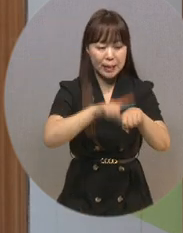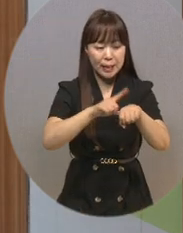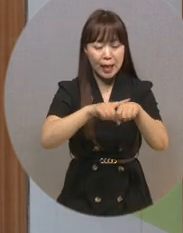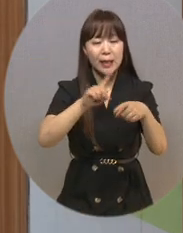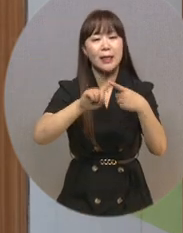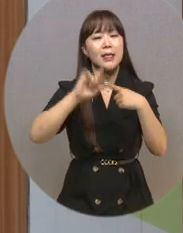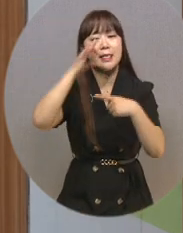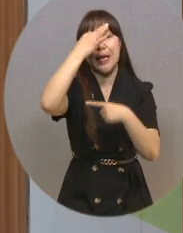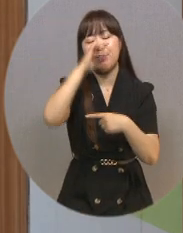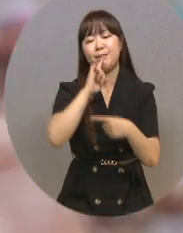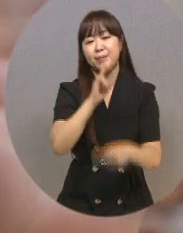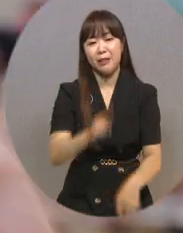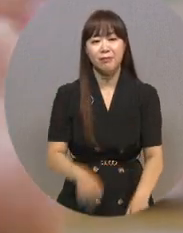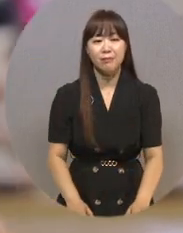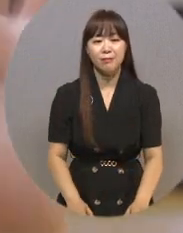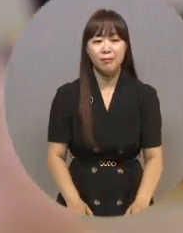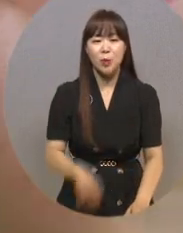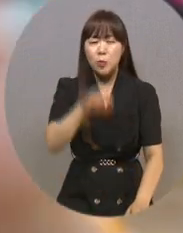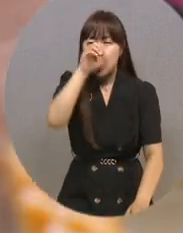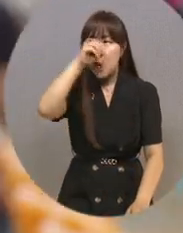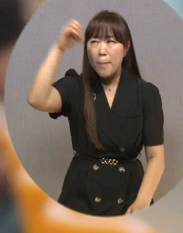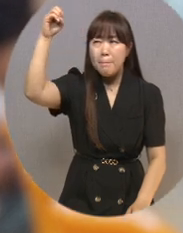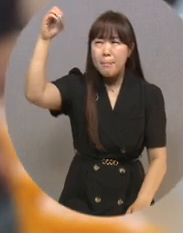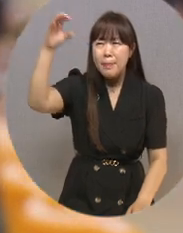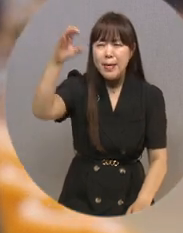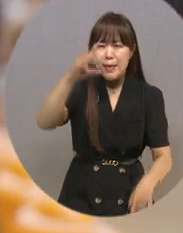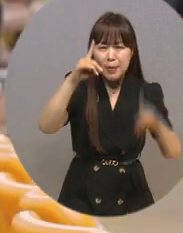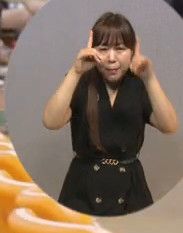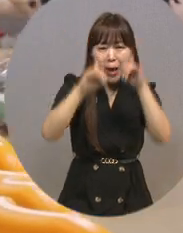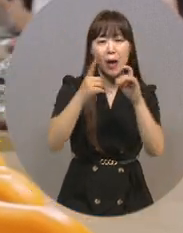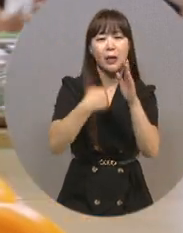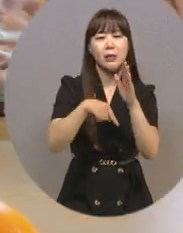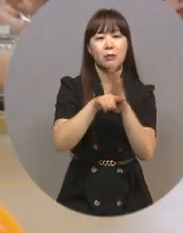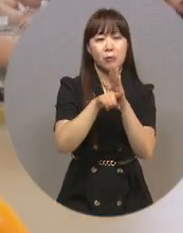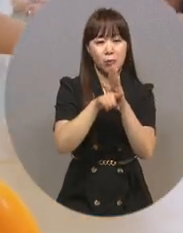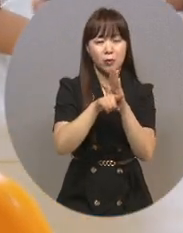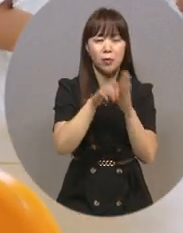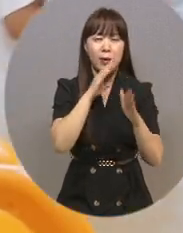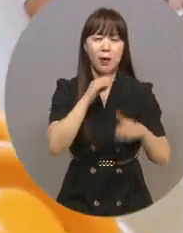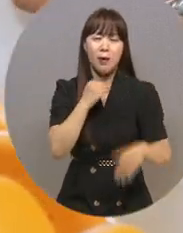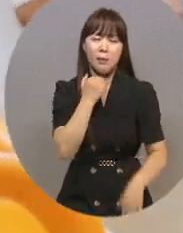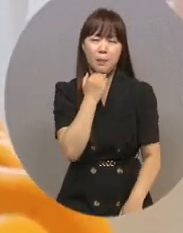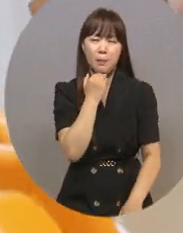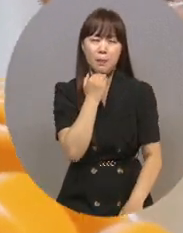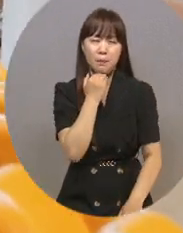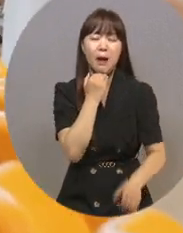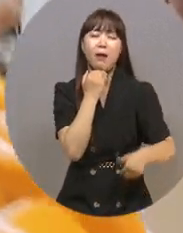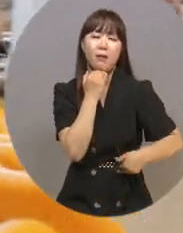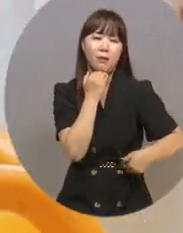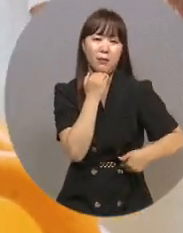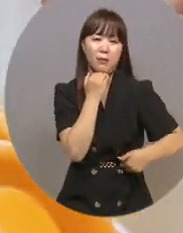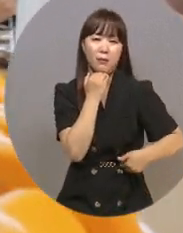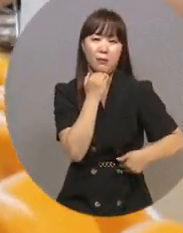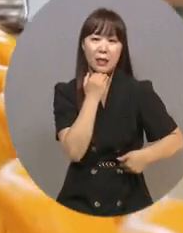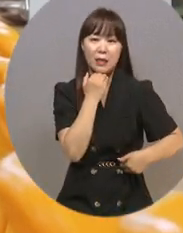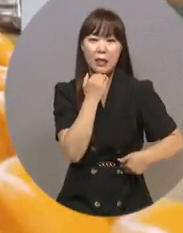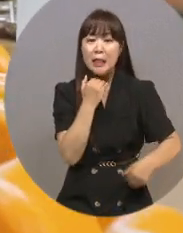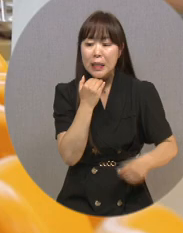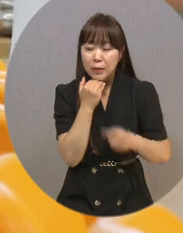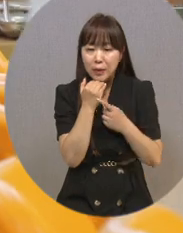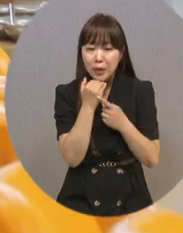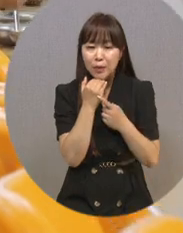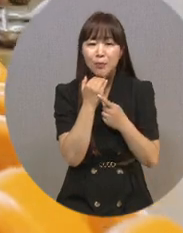말합니다. 좋은 빛을 포착하려면 필연적으로 기다림이 필요한데 기다림의